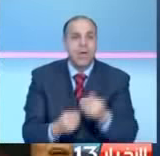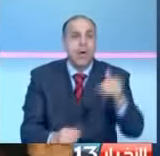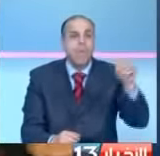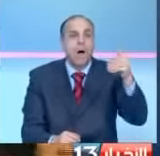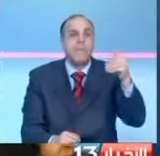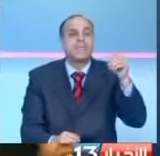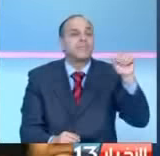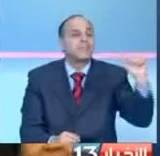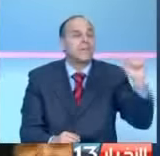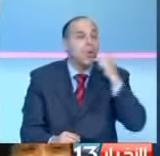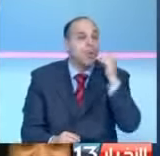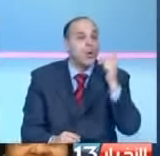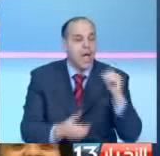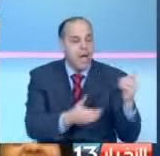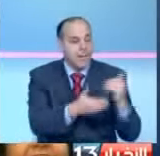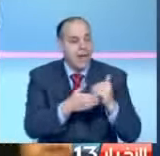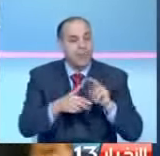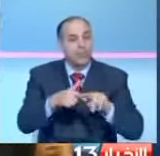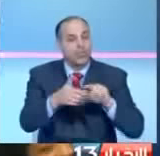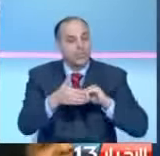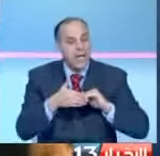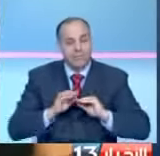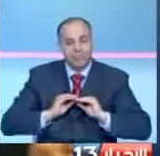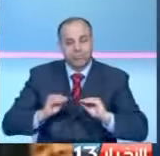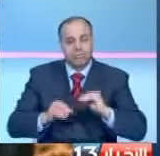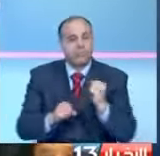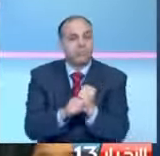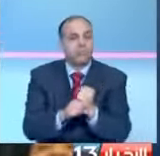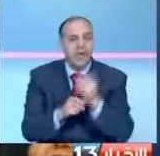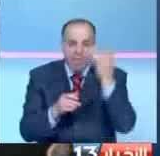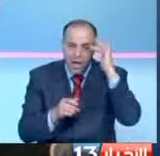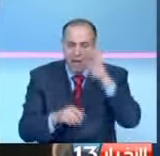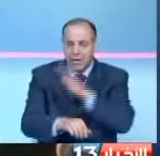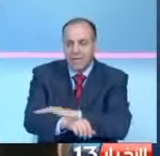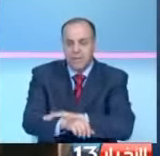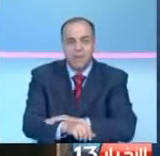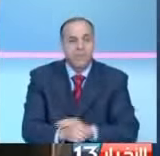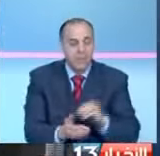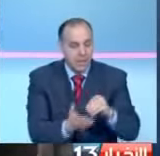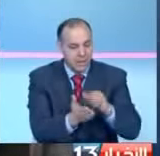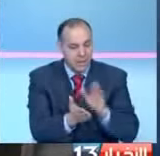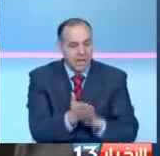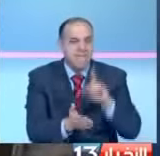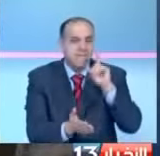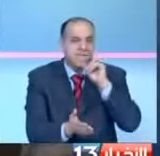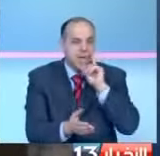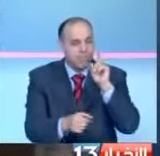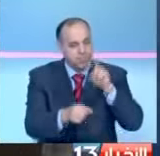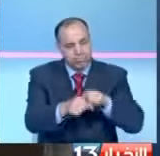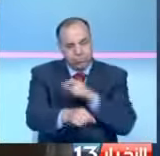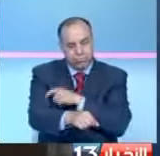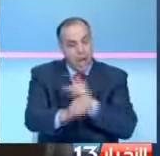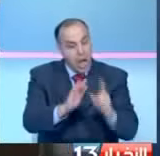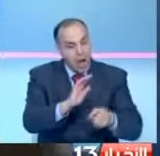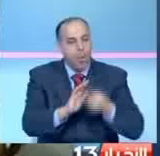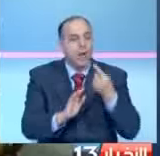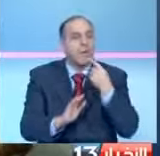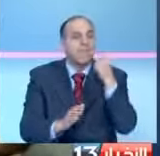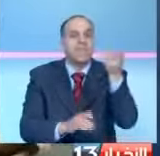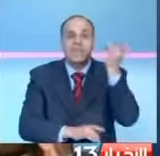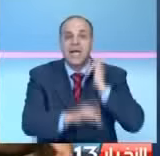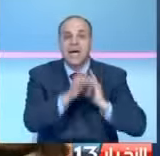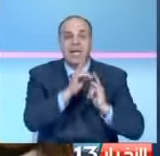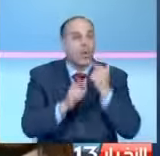محمد المسلمي أمين عام مساعد مسؤول عن التكوين والتثقيف العمالي. كما سجلت المرأة النقابية ولأول مرة في